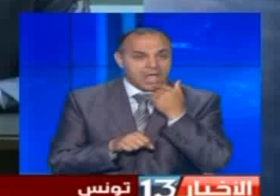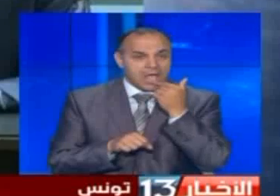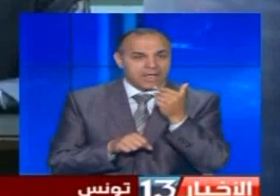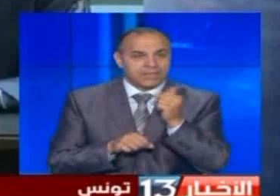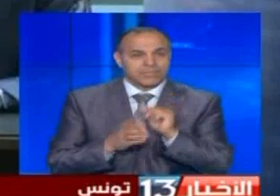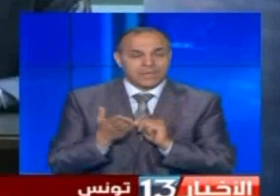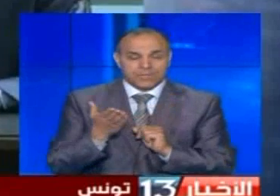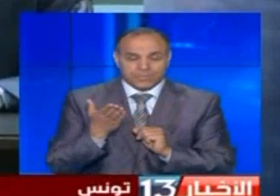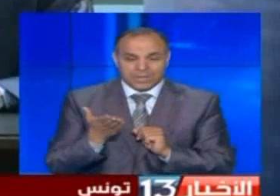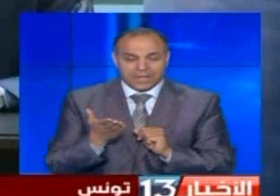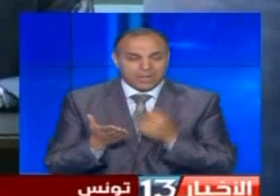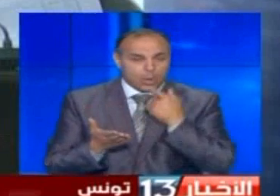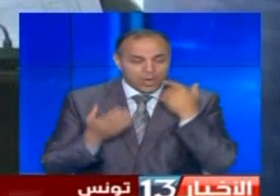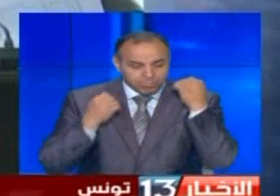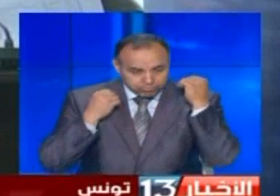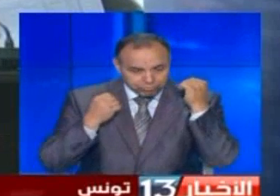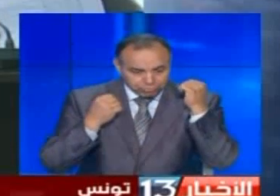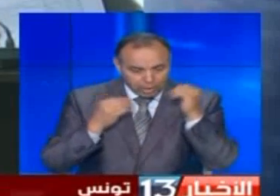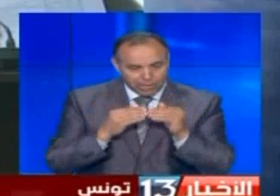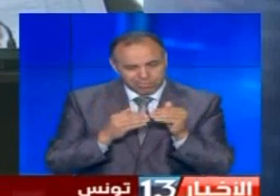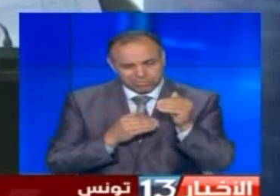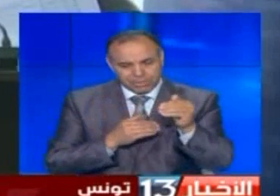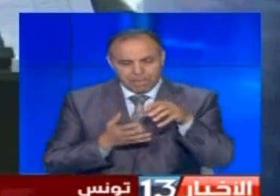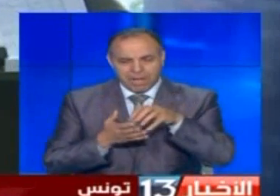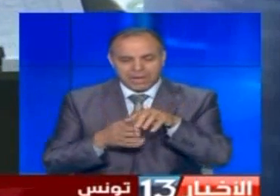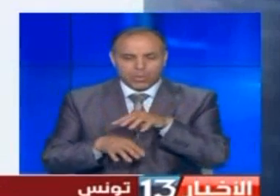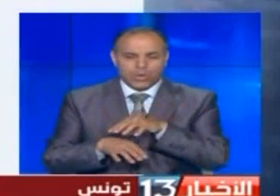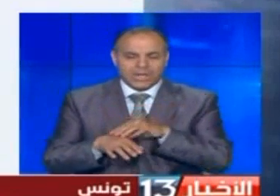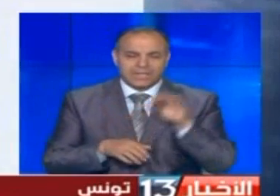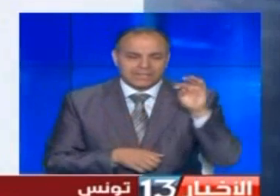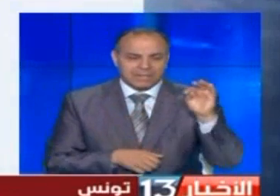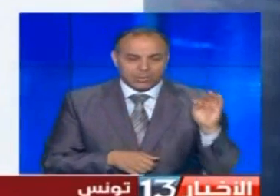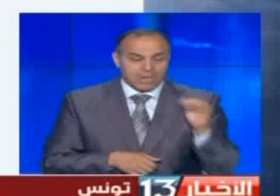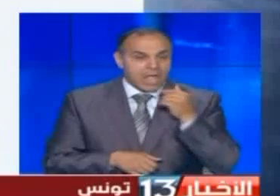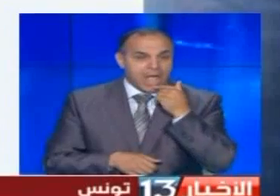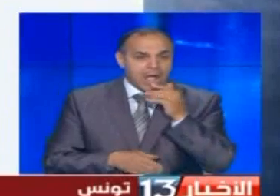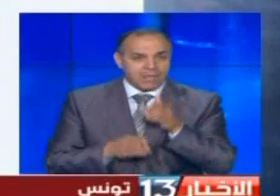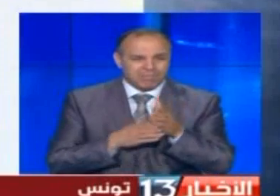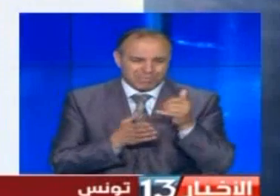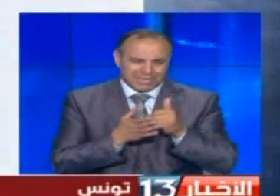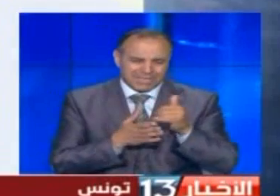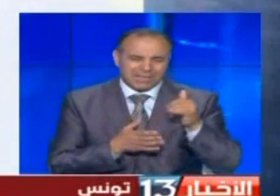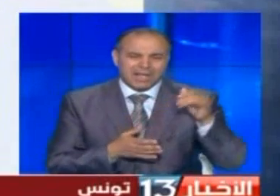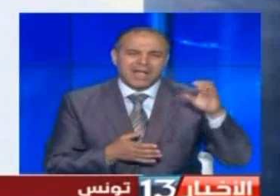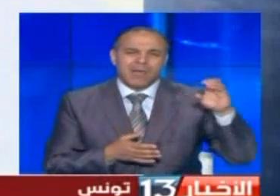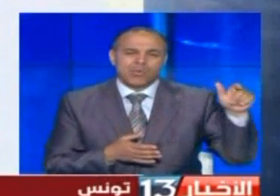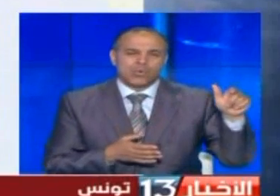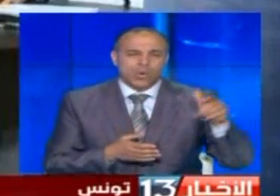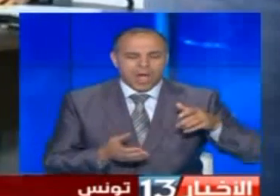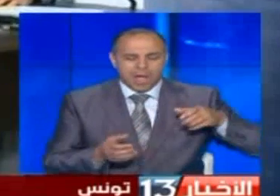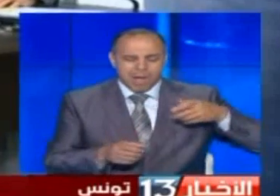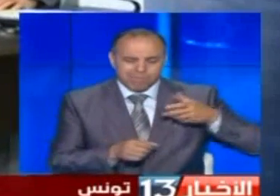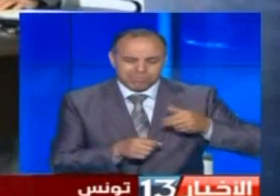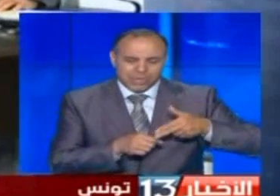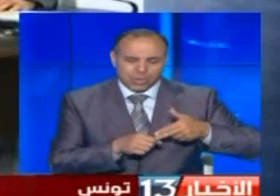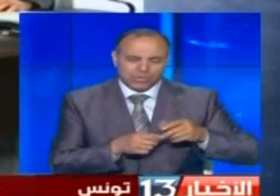عماد الحمامي، فإن الاعتصام استؤنف أمام مقر ولاية تطاوين وفي طريق الكامور وعلى مستوى محطة الضخ